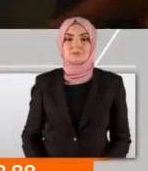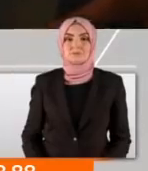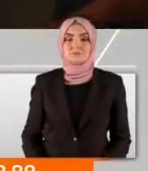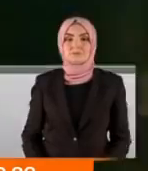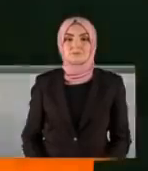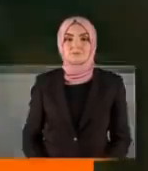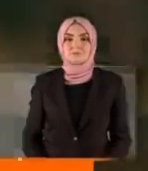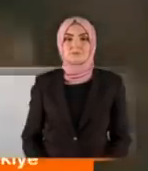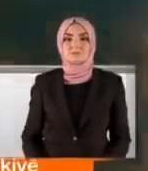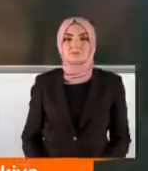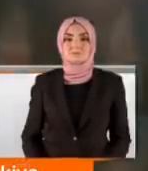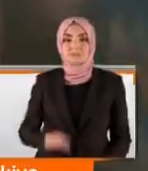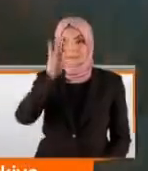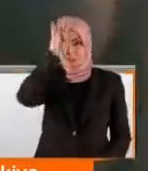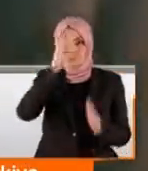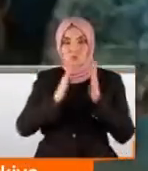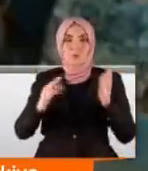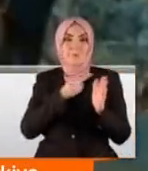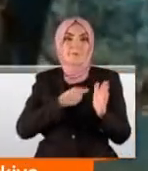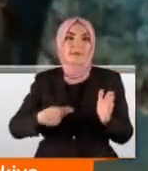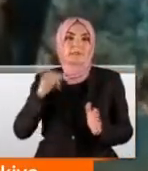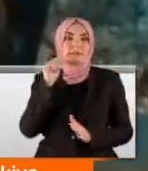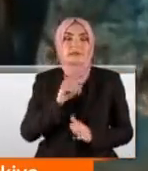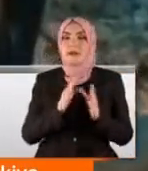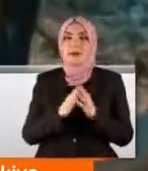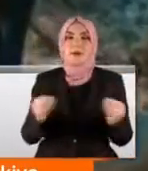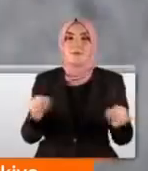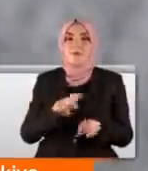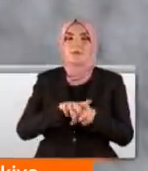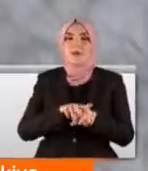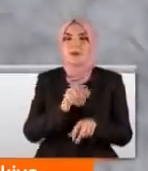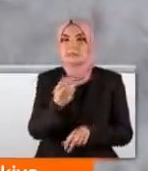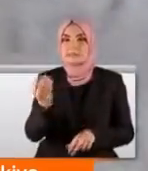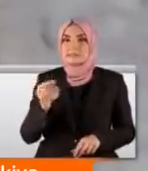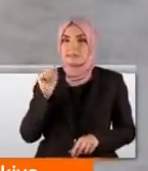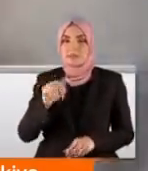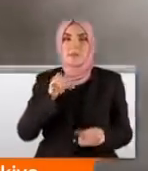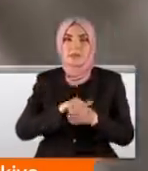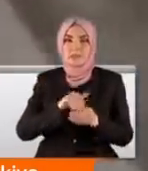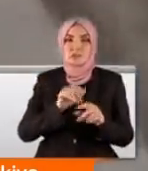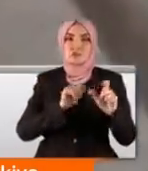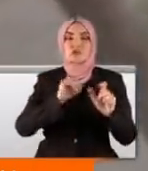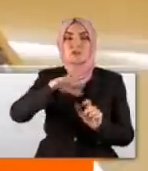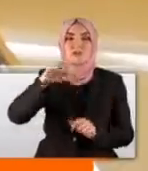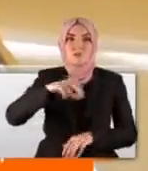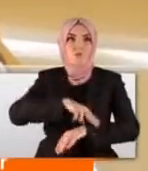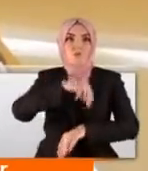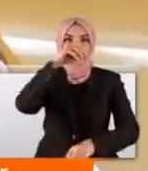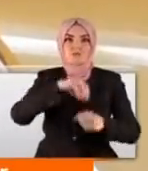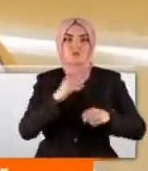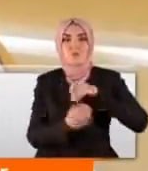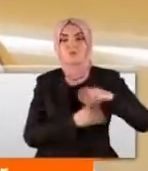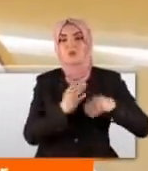verdiniz söyleyemeyiz. İstanbul Büyükşehir Belediyesi'nin kaybolan atları Meclis Çevre Komisyonu'nu da karıştırdı.